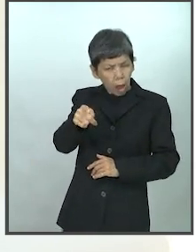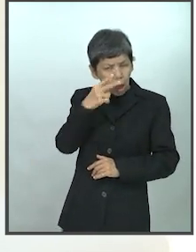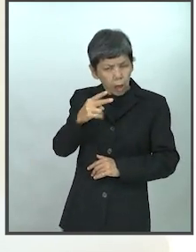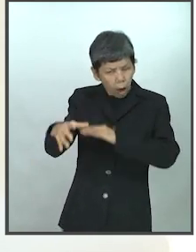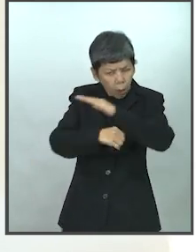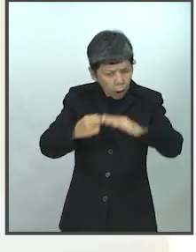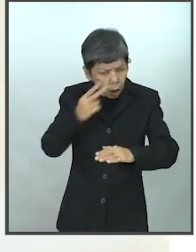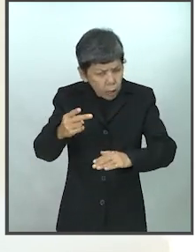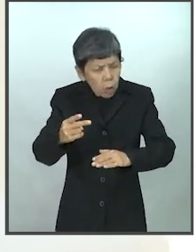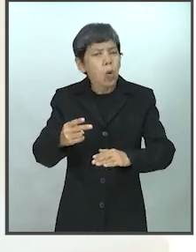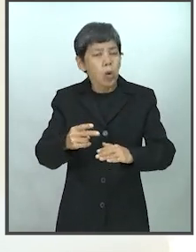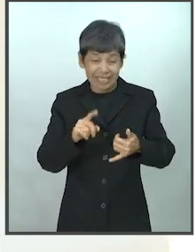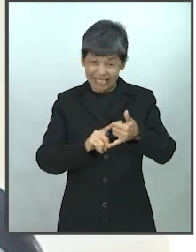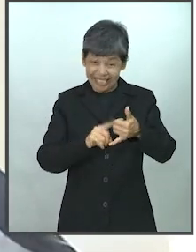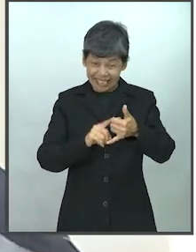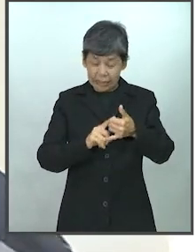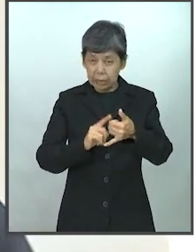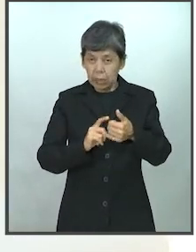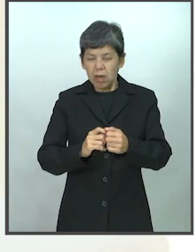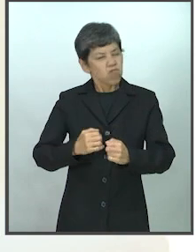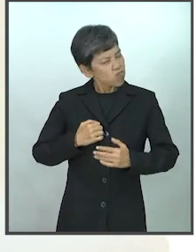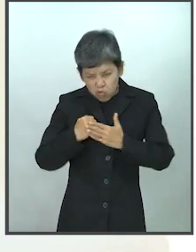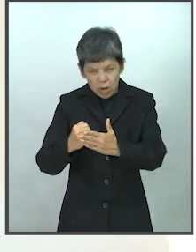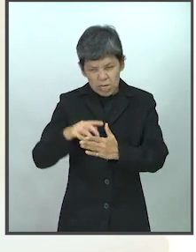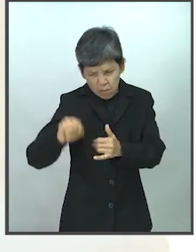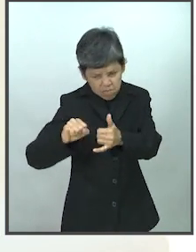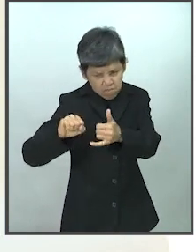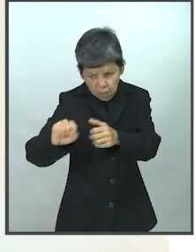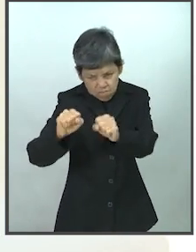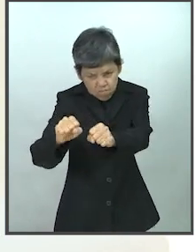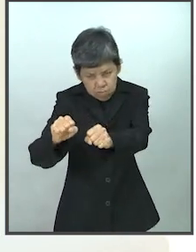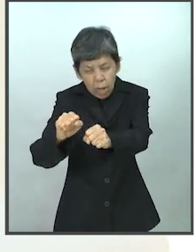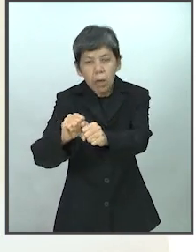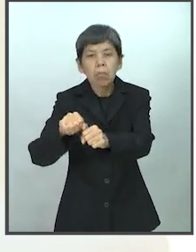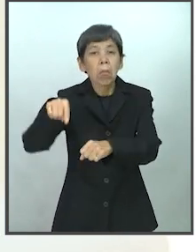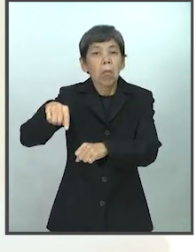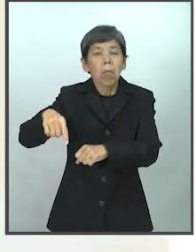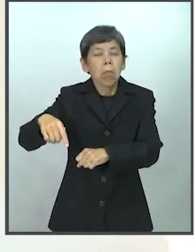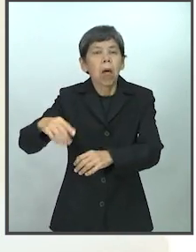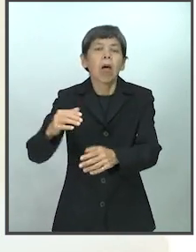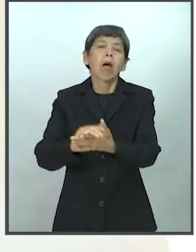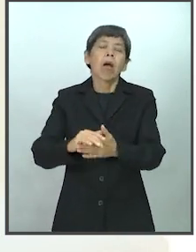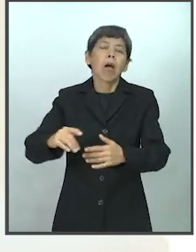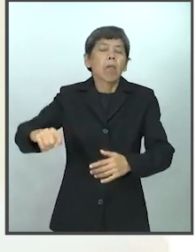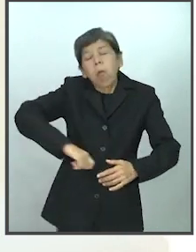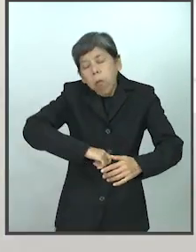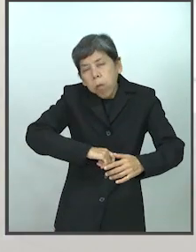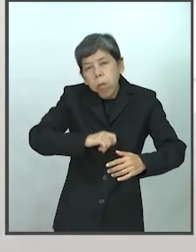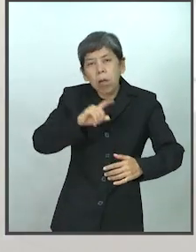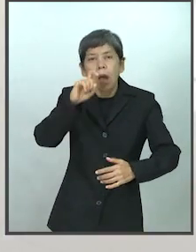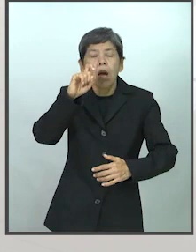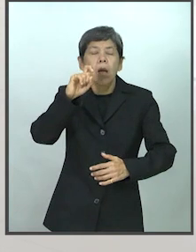พย์เลยเป็นฮีโร่เข้าไปจับโจรโจรแต่พลาดโจรก็เลยแท